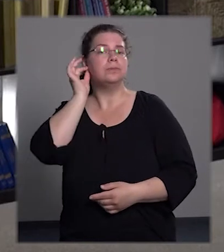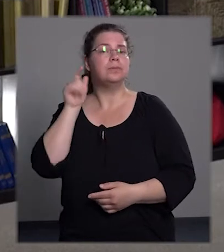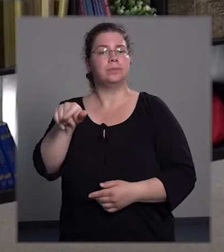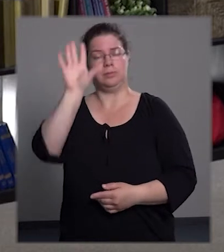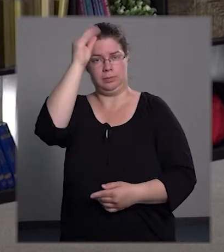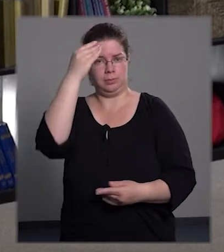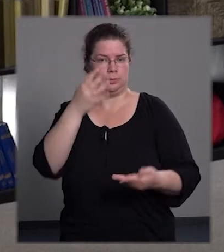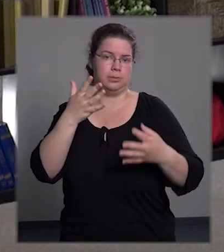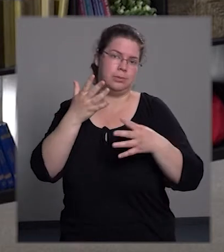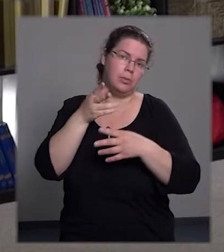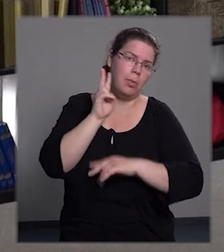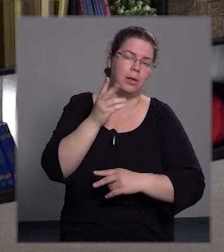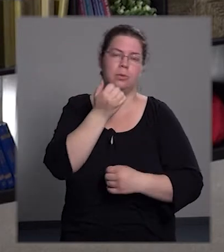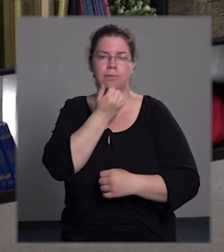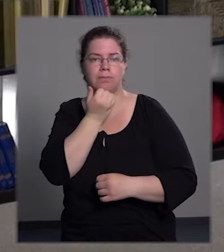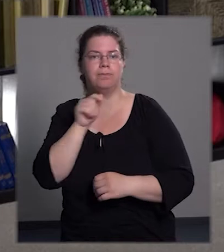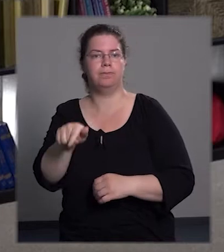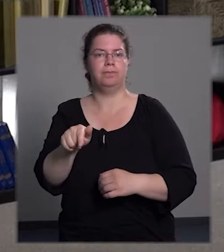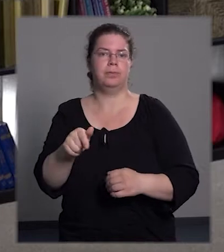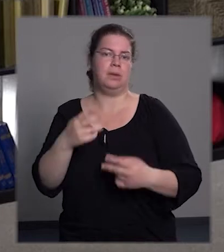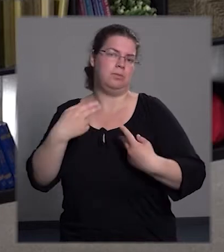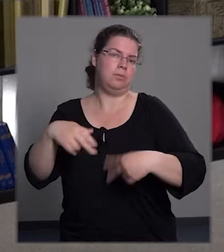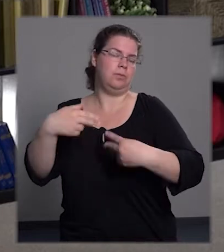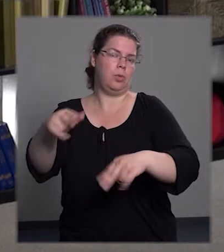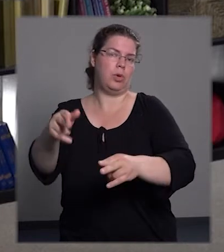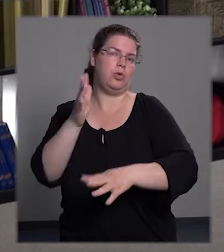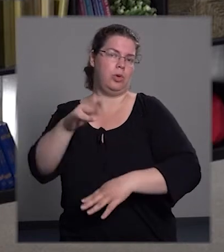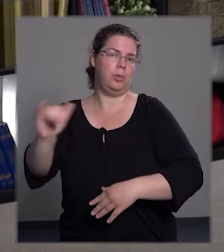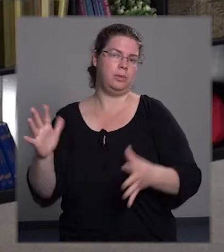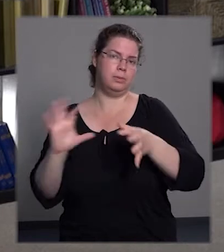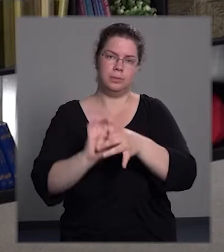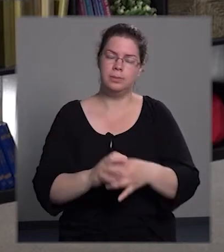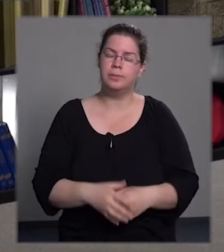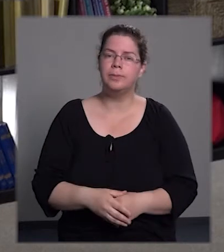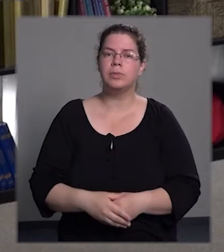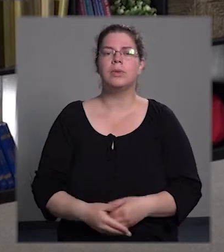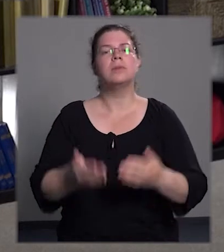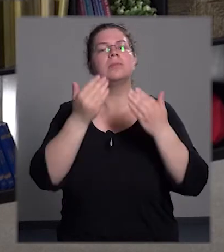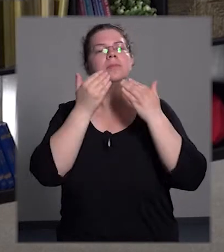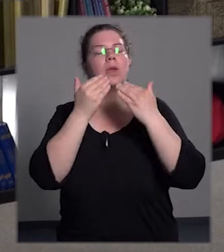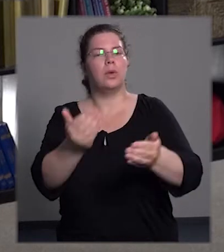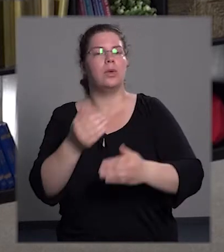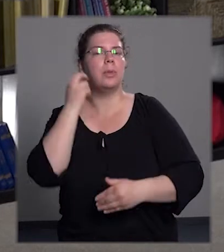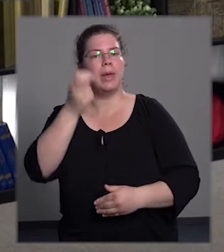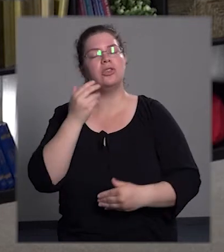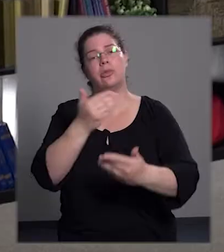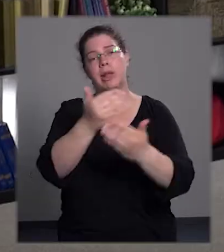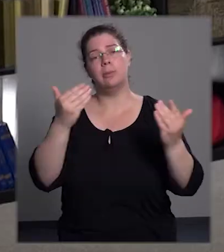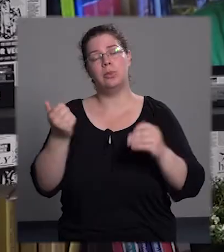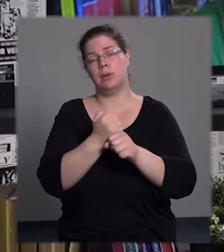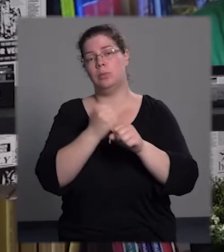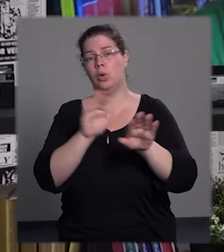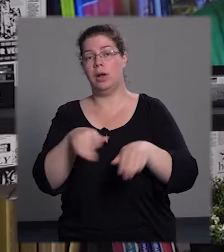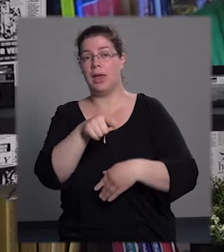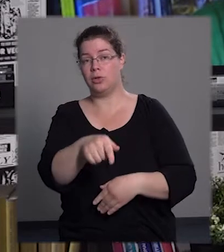is folytassuk a vele való kapcsolódást. Nagyon sok szeretettel üdvözlöm Benyovszky Tóth Anitát, a Pesterzsébeti Múzeum munkatársát. Örülök,